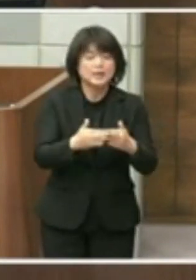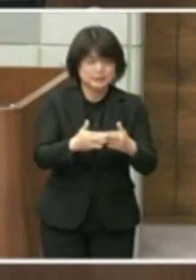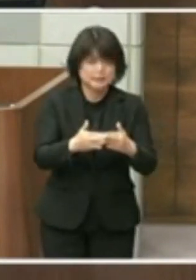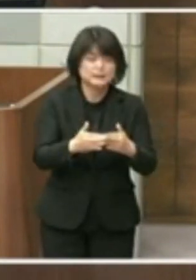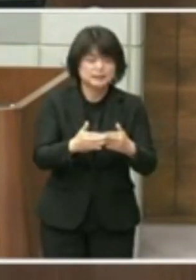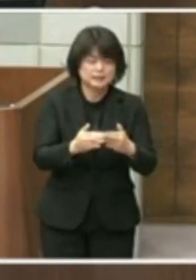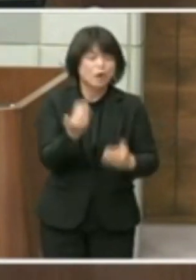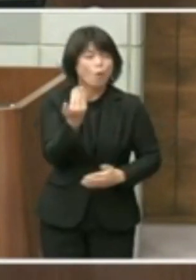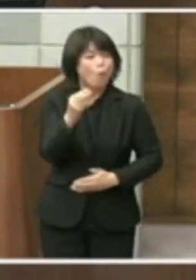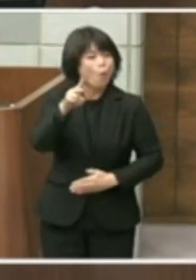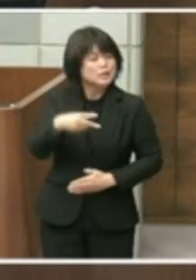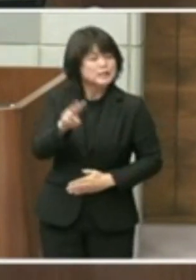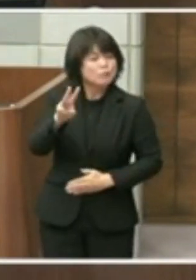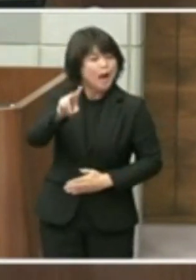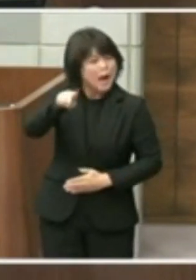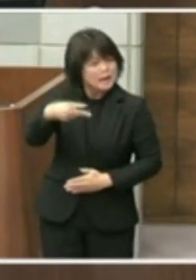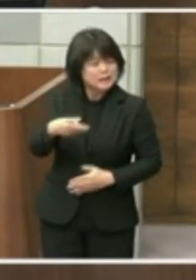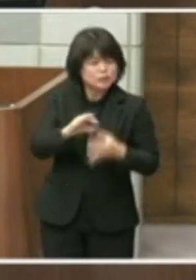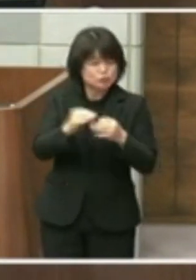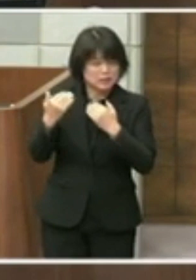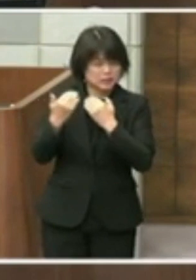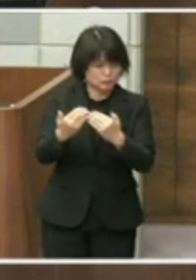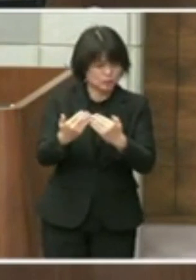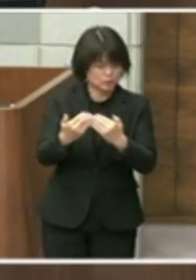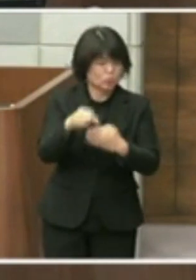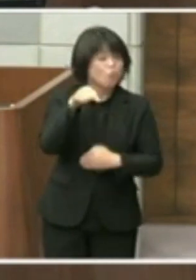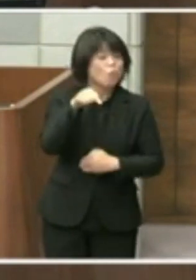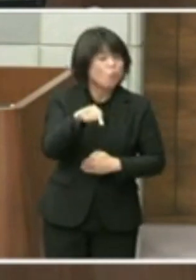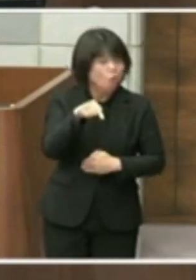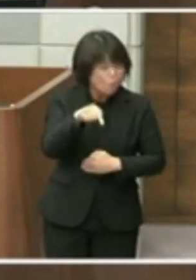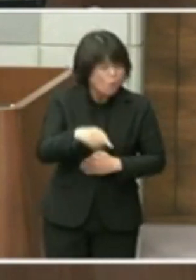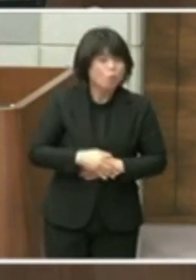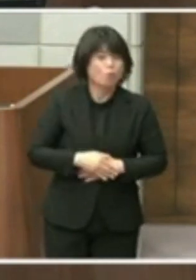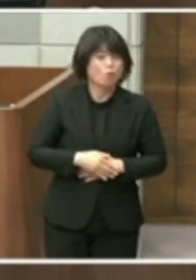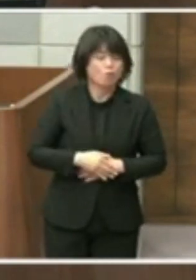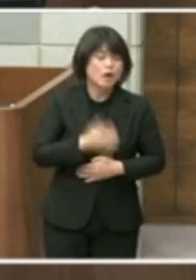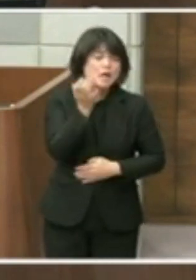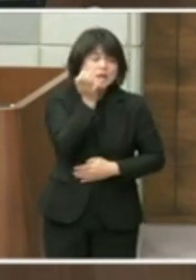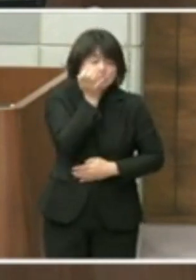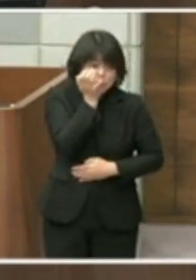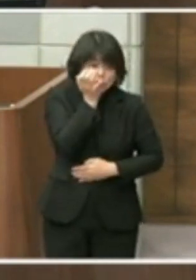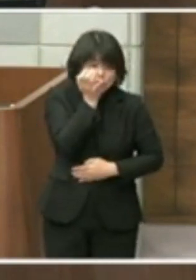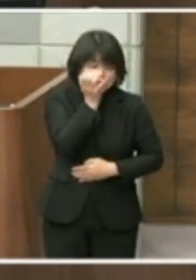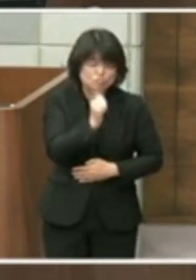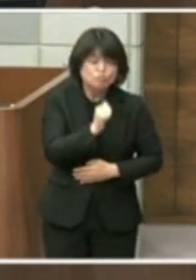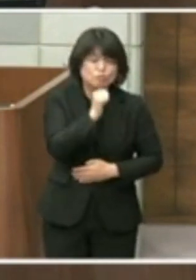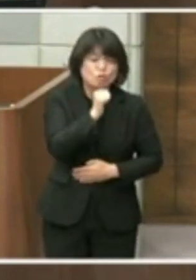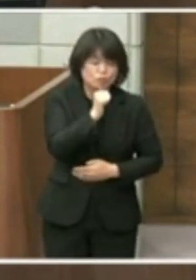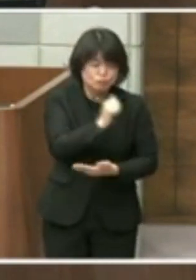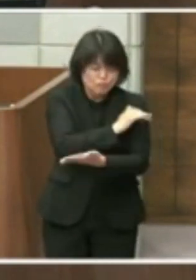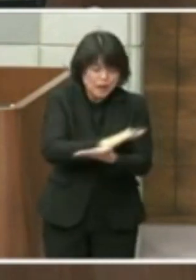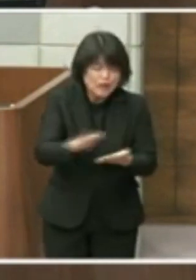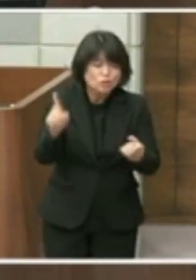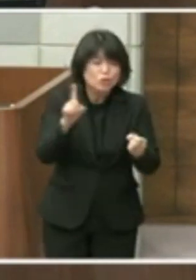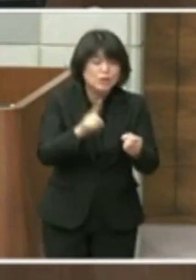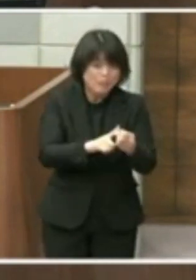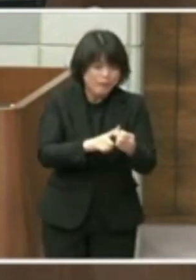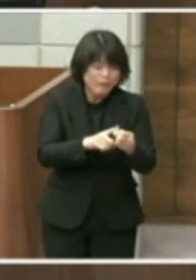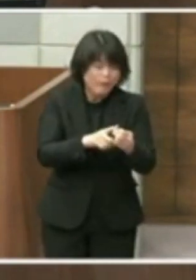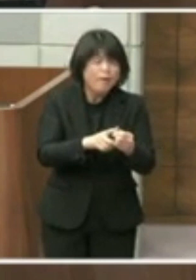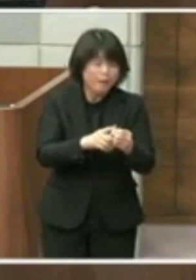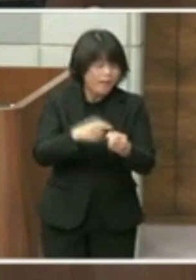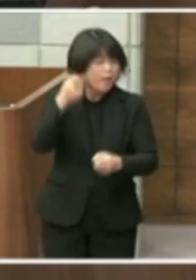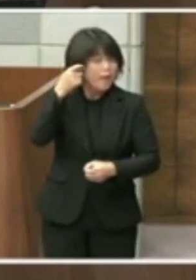てお聞きいたします。林崎堀割は水不足解消のため、江戸時代の人た